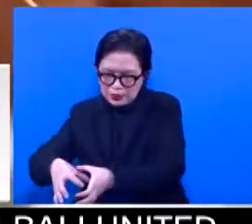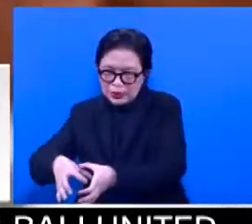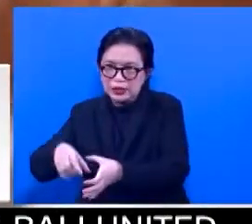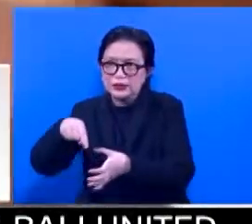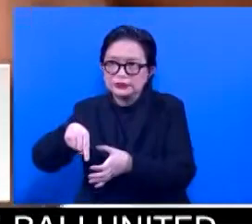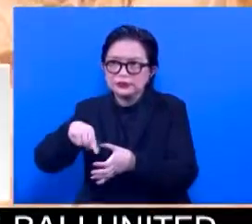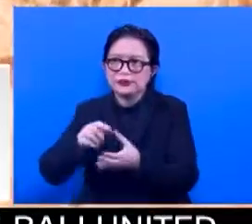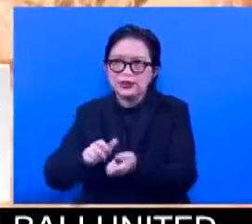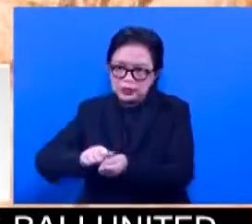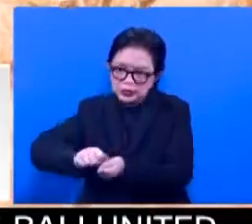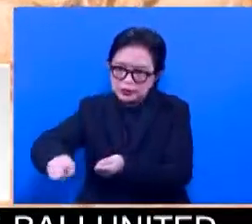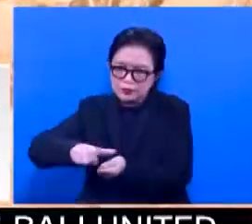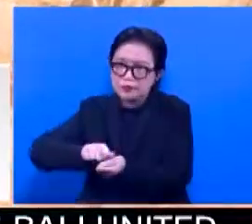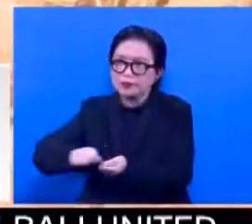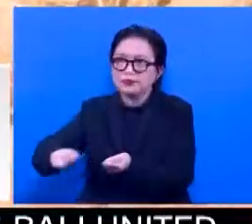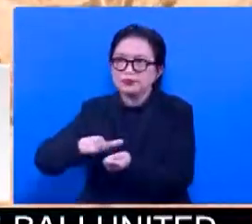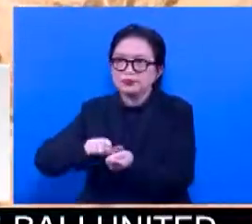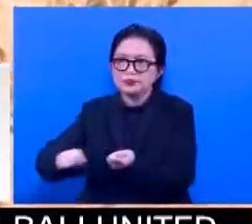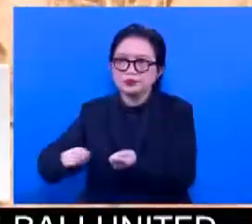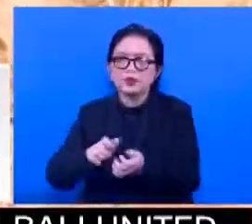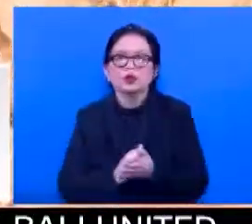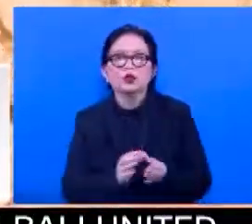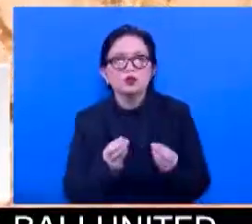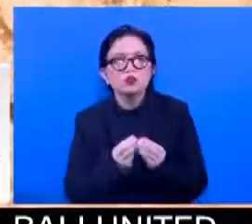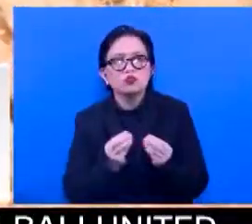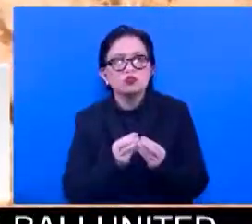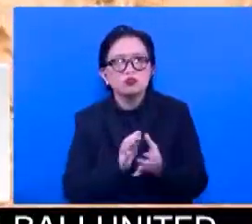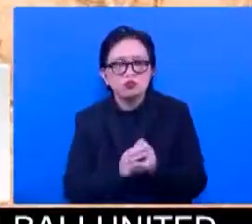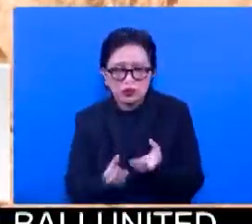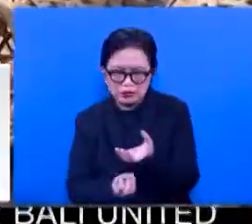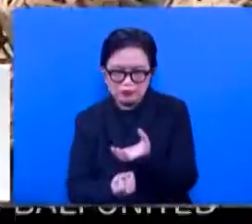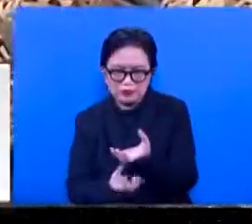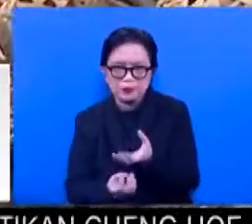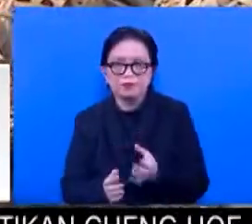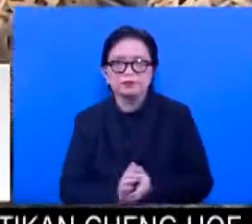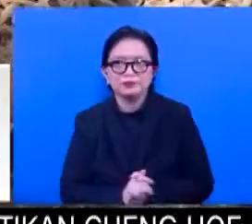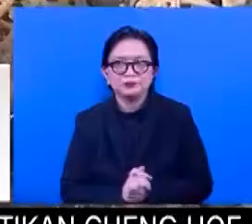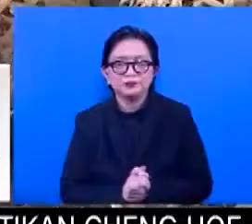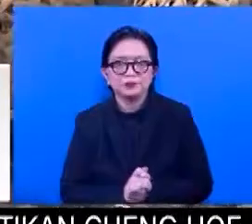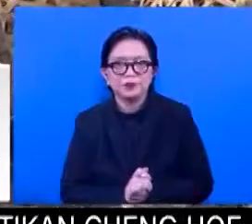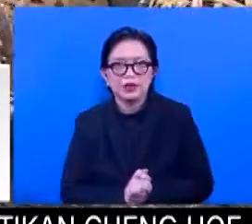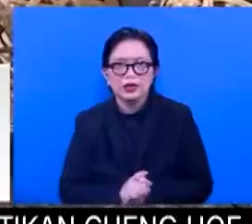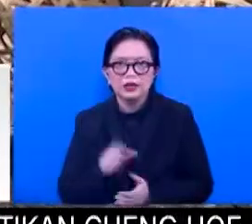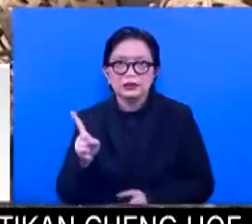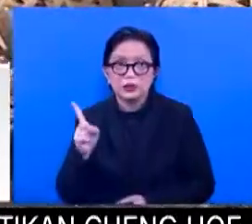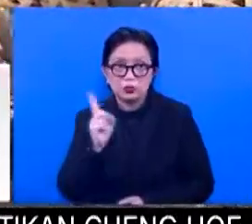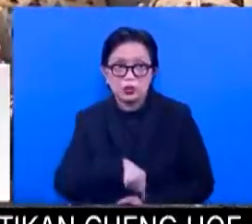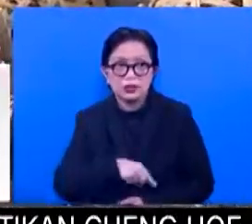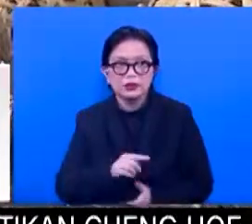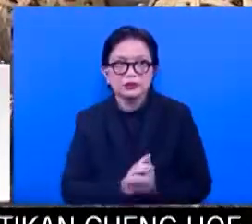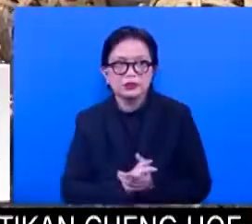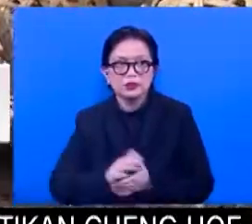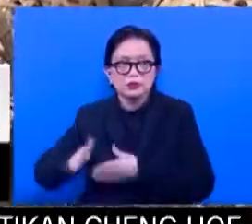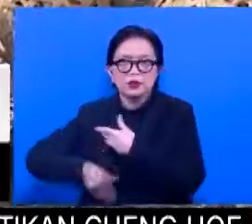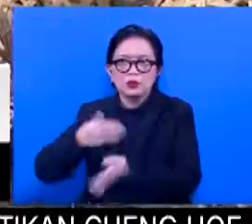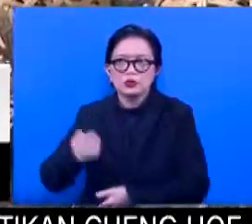dipisahkan karena jika tidak, asap pembakaran akan banyak dan diprotes warga. Dalam sehari, tempat ini bisa memproduksi 6